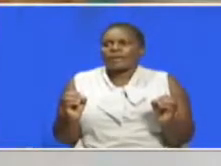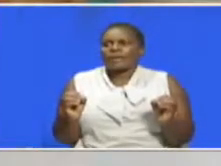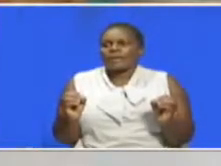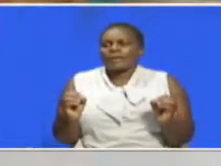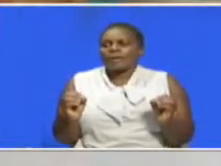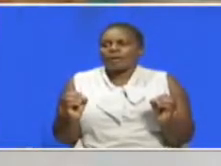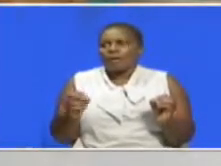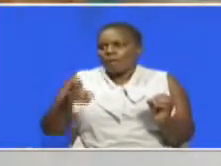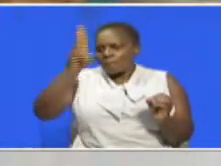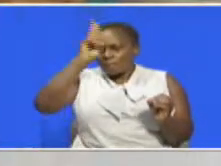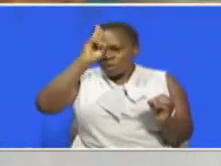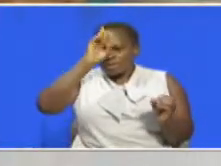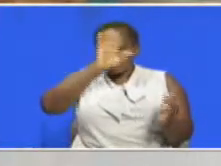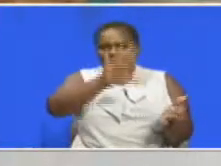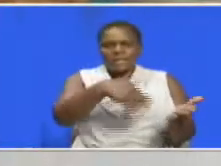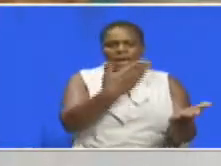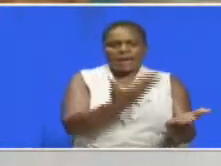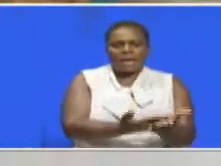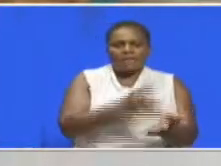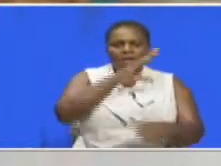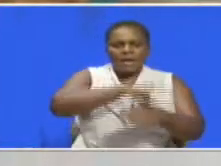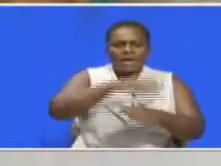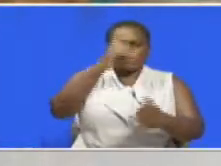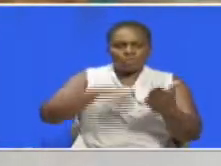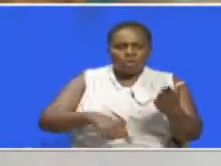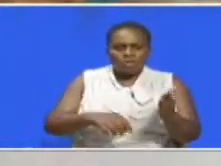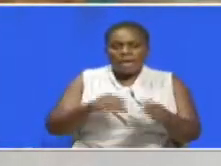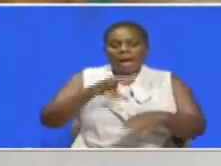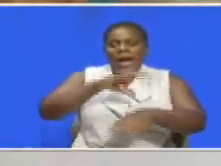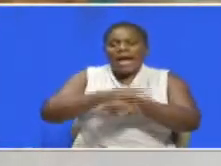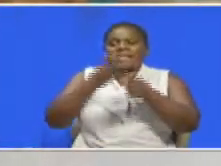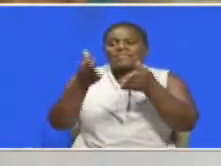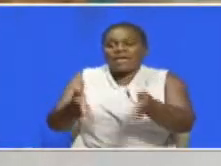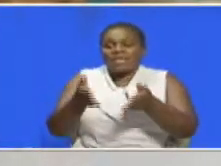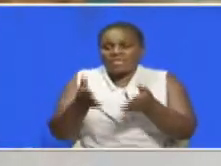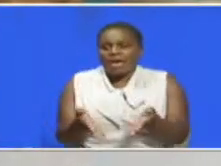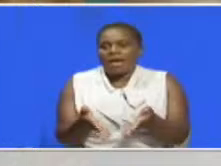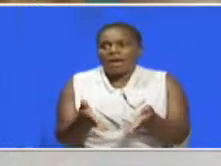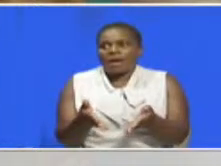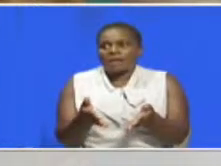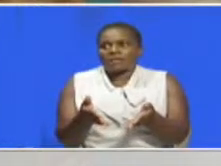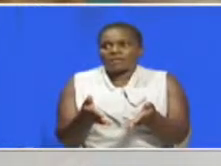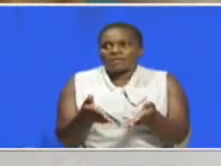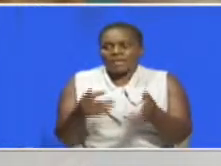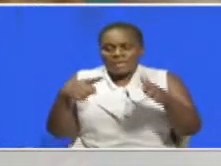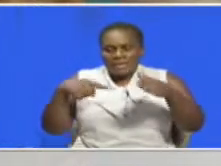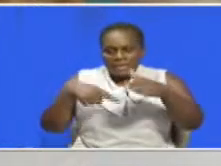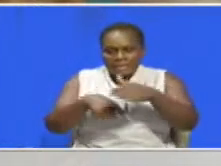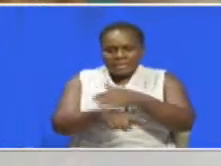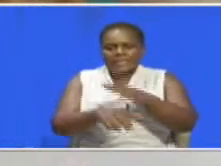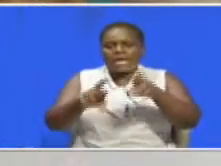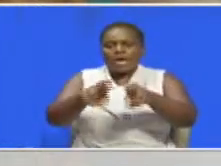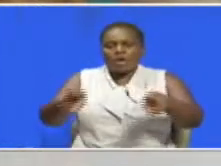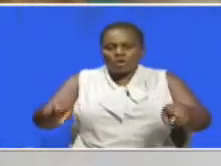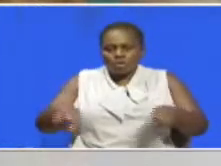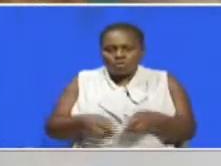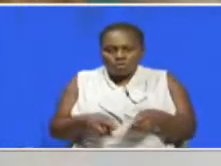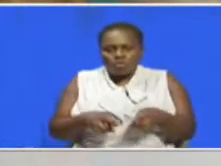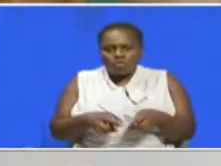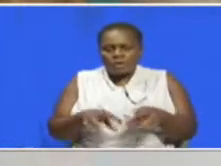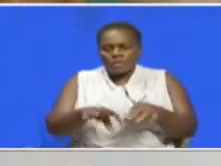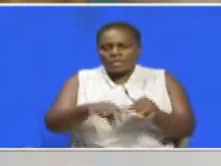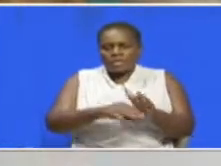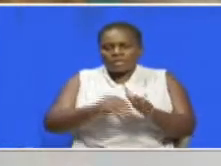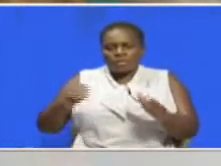there na wakapata yeye na hao watu wakiwa kwa hiyo wakitoa hizo files